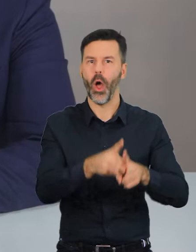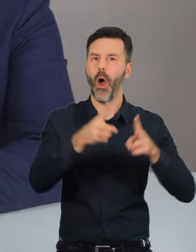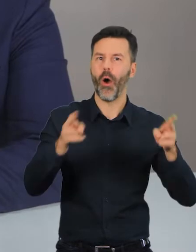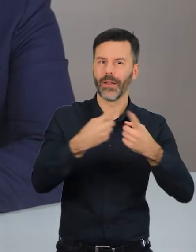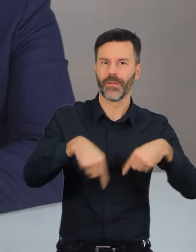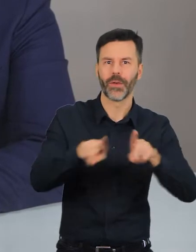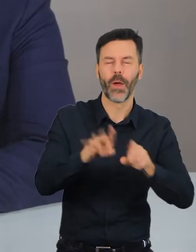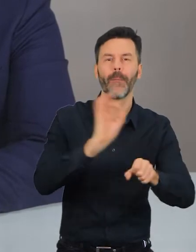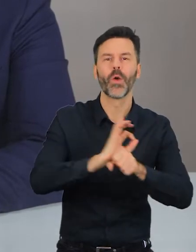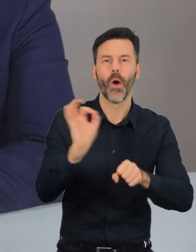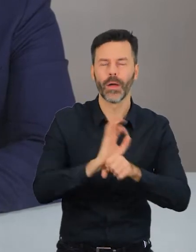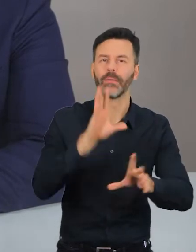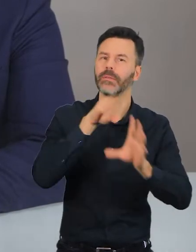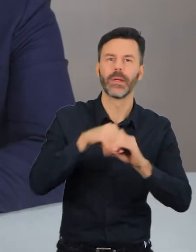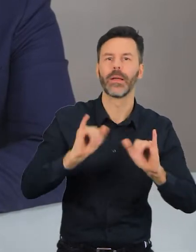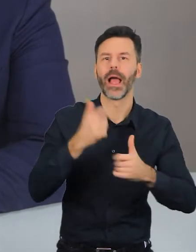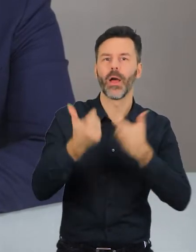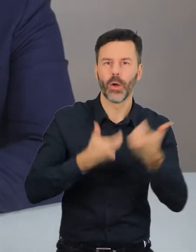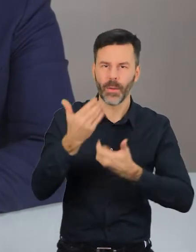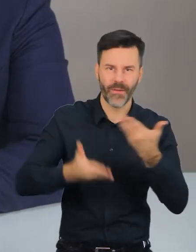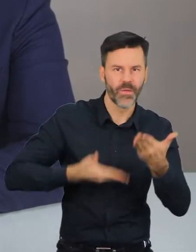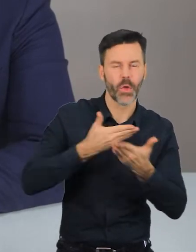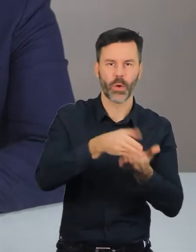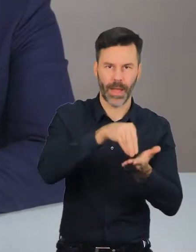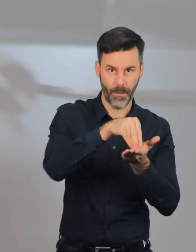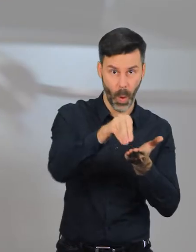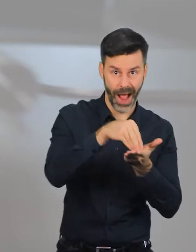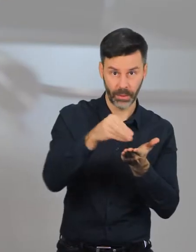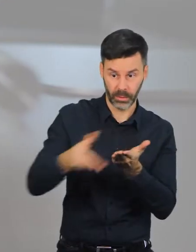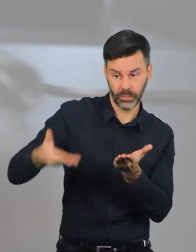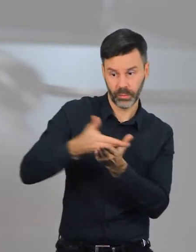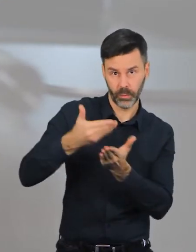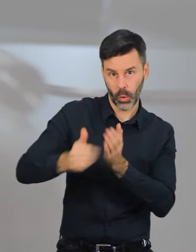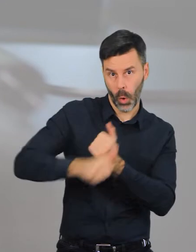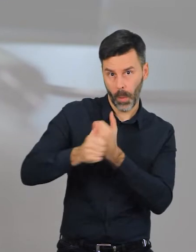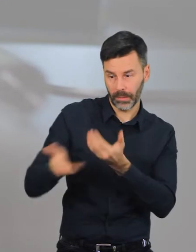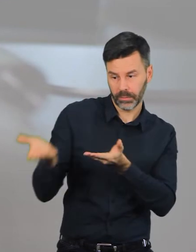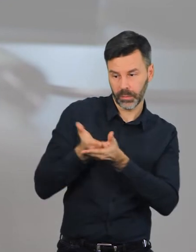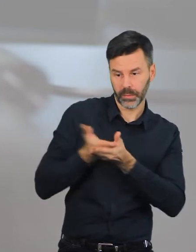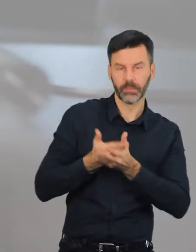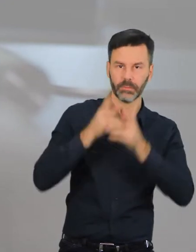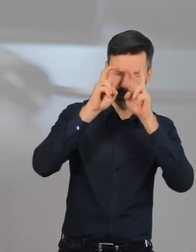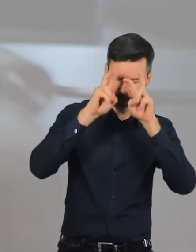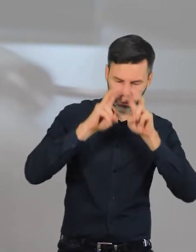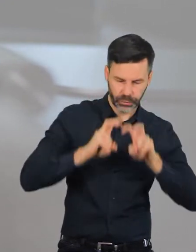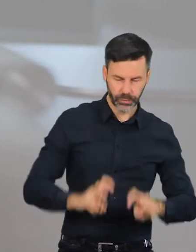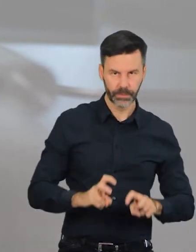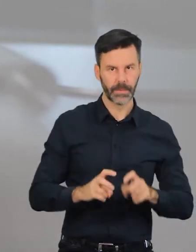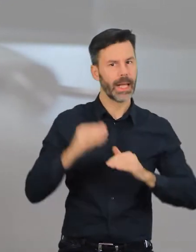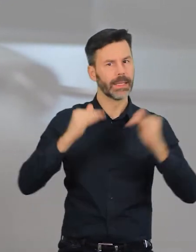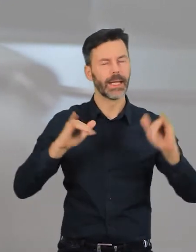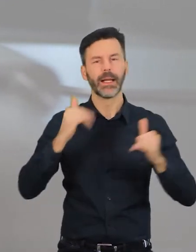się poprzez weryfikację wniosków o płatność w oparciu o przedłożone dokumenty. Niezależnie od rodzaju przedstawionych do rozliczenia kosztów